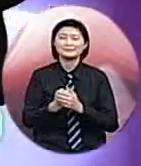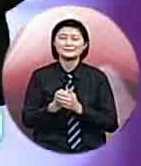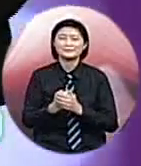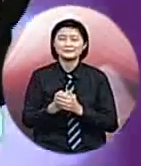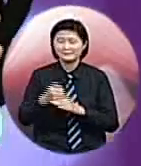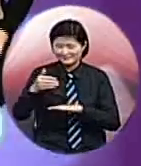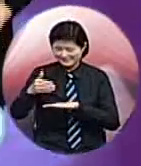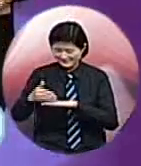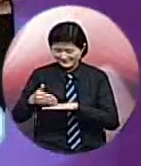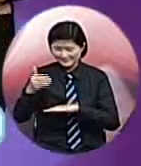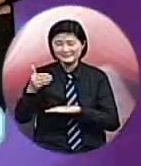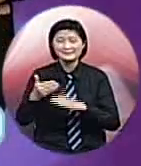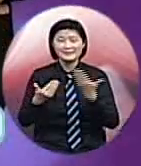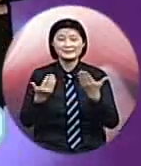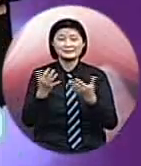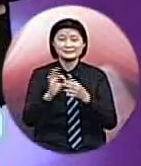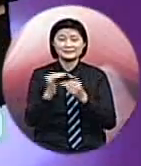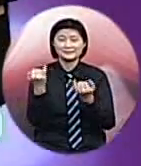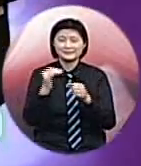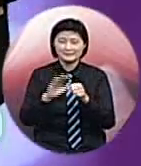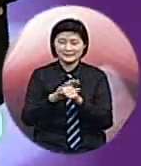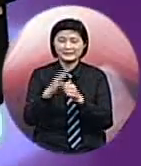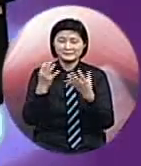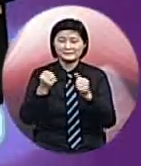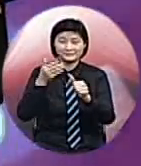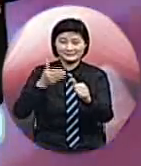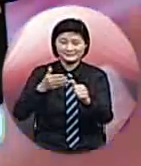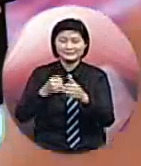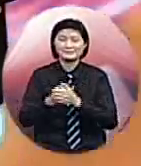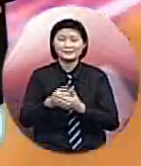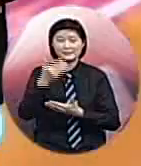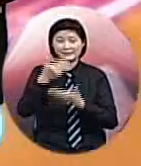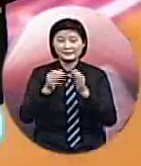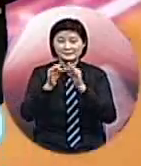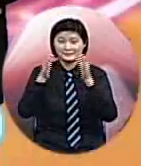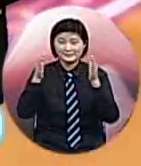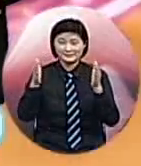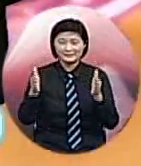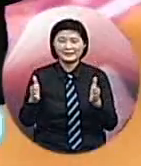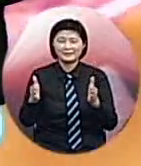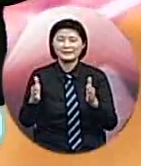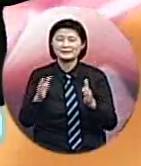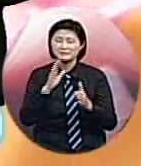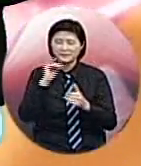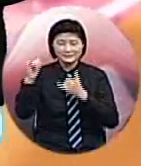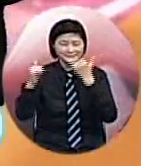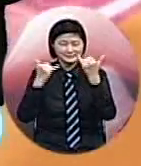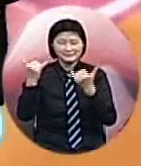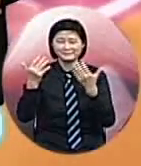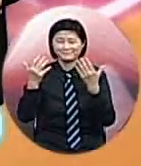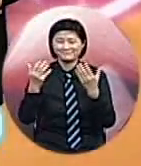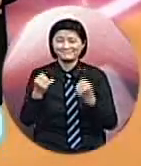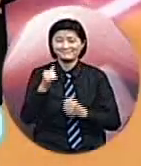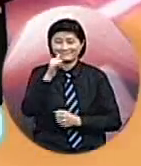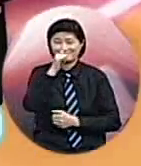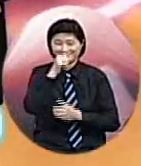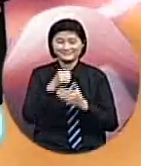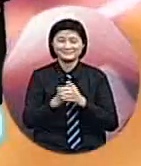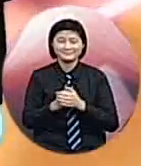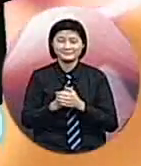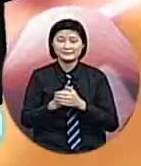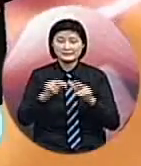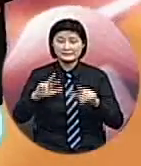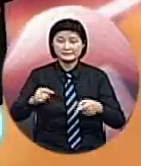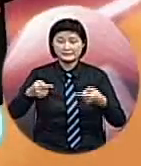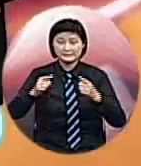아유 고맙습니다. 네. 당신의 여자 많은 사랑 부탁드리겠습니다. 네. 뮤직비디오가 나가는 동안에 굉장히 네. 또 전화가 많이 걸려왔잖아요. 그러니까요. 네.